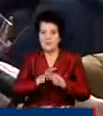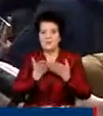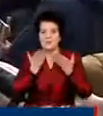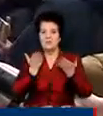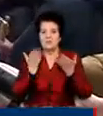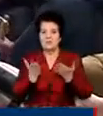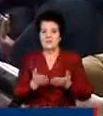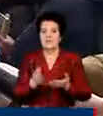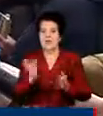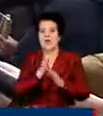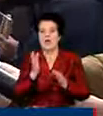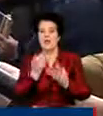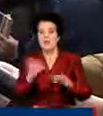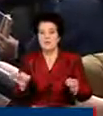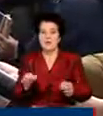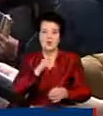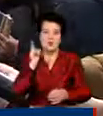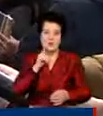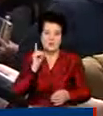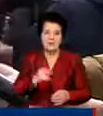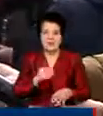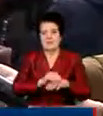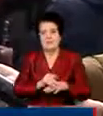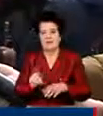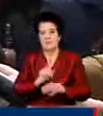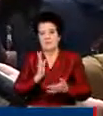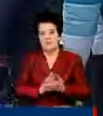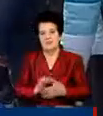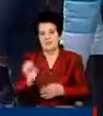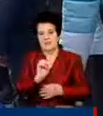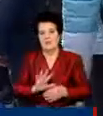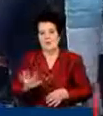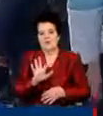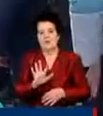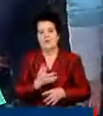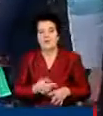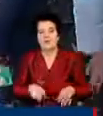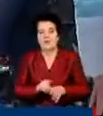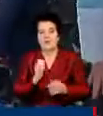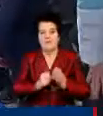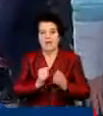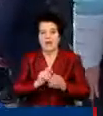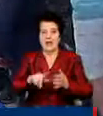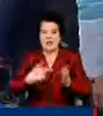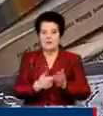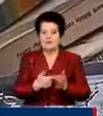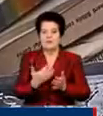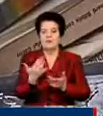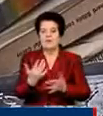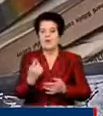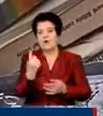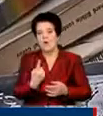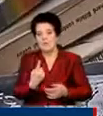cititul în aer liber, cititul pentru tineri, de fapt cum este în capitalele europene. Deși fiecare persoană trebuia să ia doar câte o